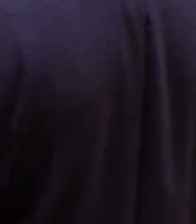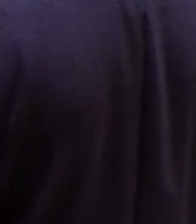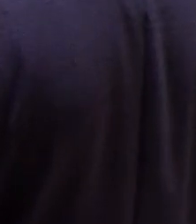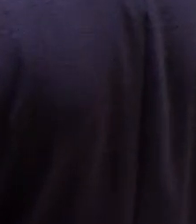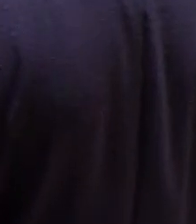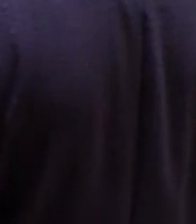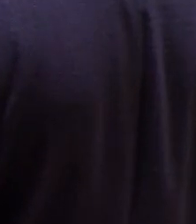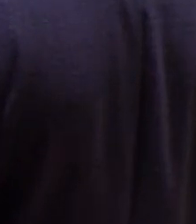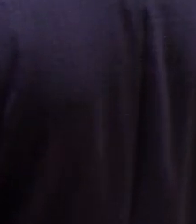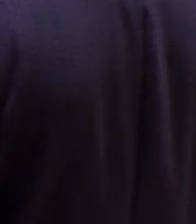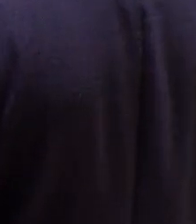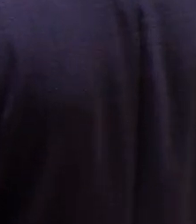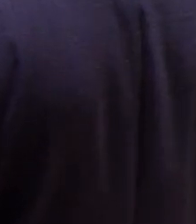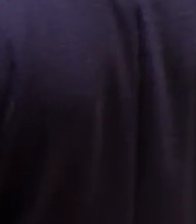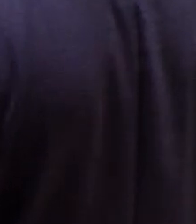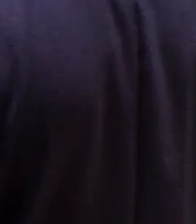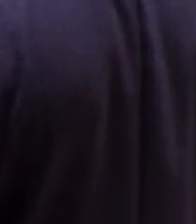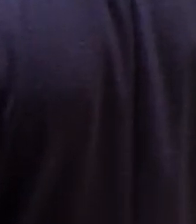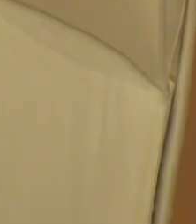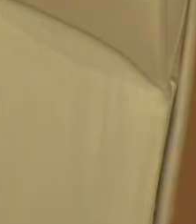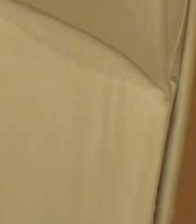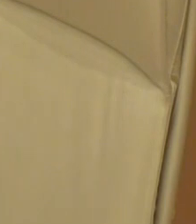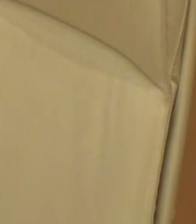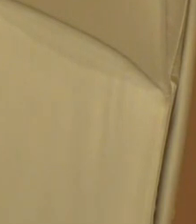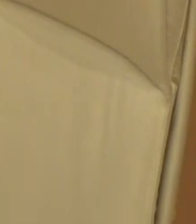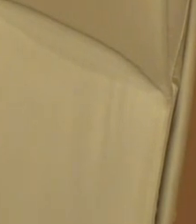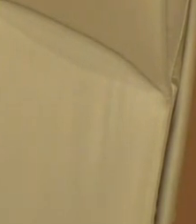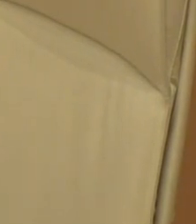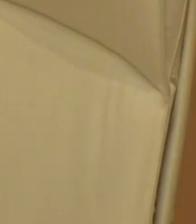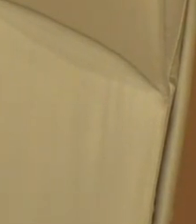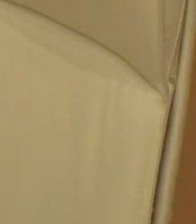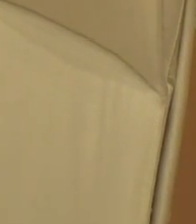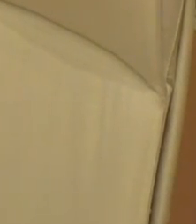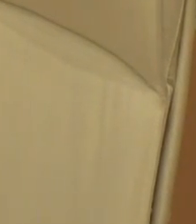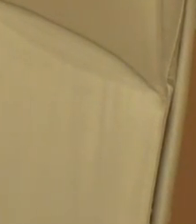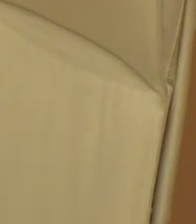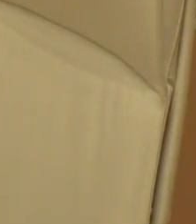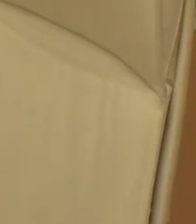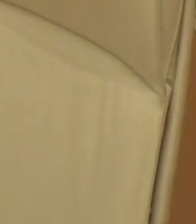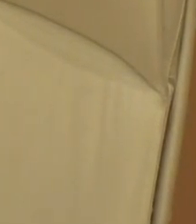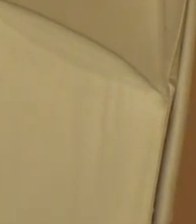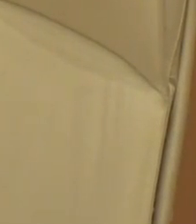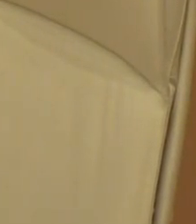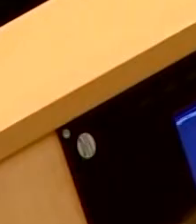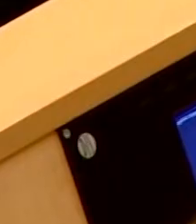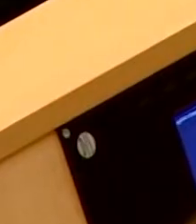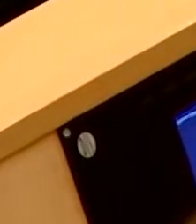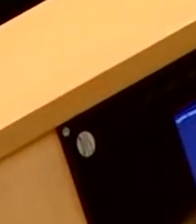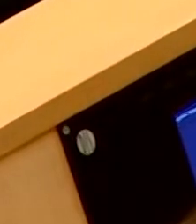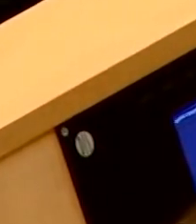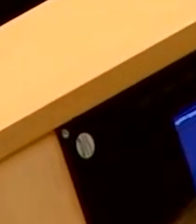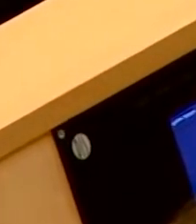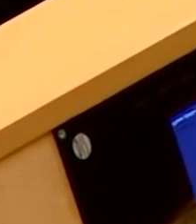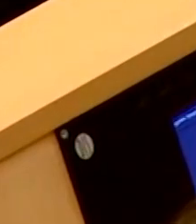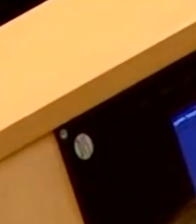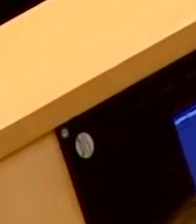თეონა აკუბარდიას მისამართით გაკეთებული განცხადებების გამო ბერაიასგან ბოდიშის მოხდას მოითხოვდნენ. Ხატია დეკანოიძემ განაცხადა, რომ ირაკლი